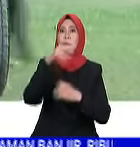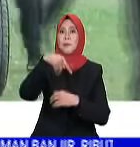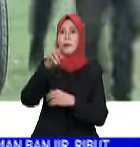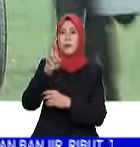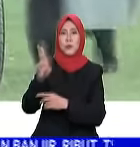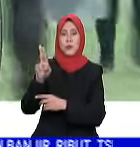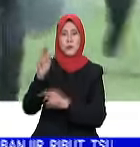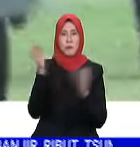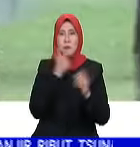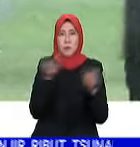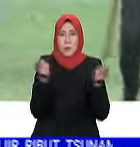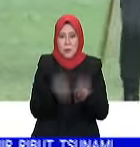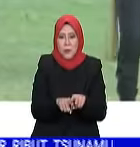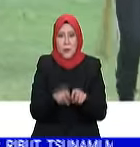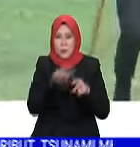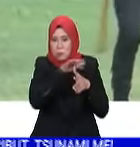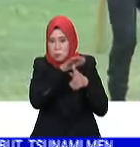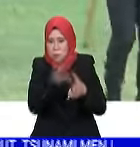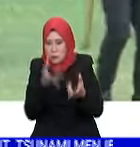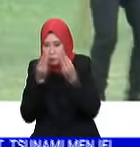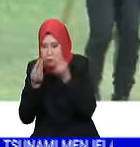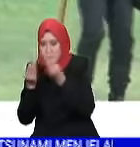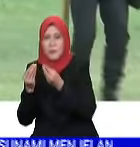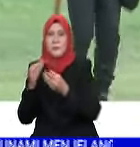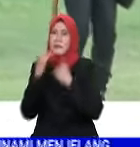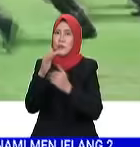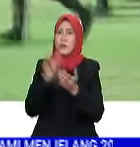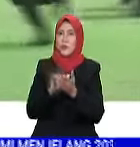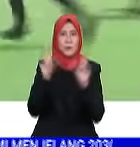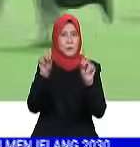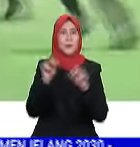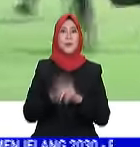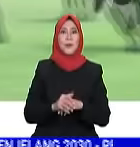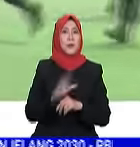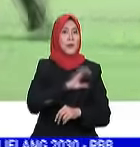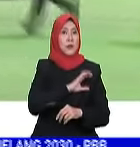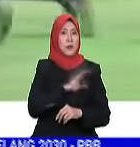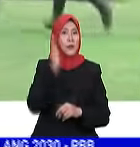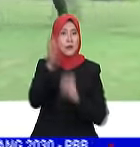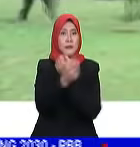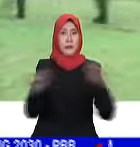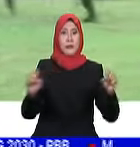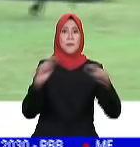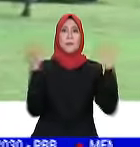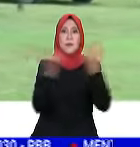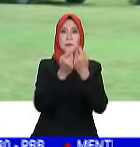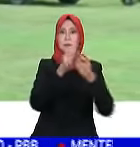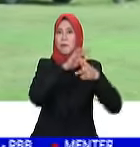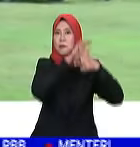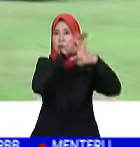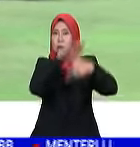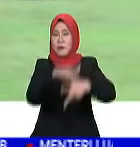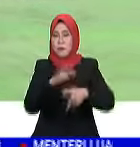bagi memastikan tiada insiden berkaitan drone berlaku sepanjang tempoh itu. Untuk itu katanya PDRM turut menyediakan pasukan gerakan udara